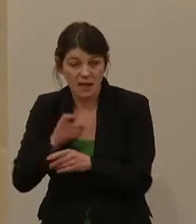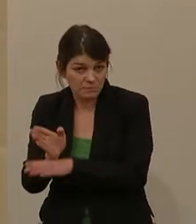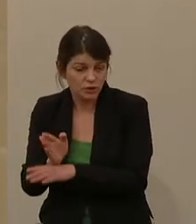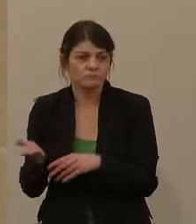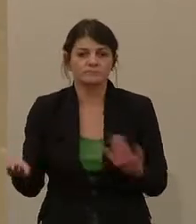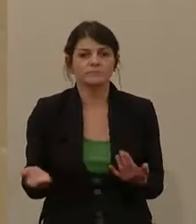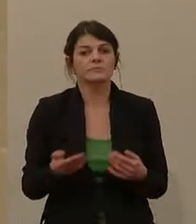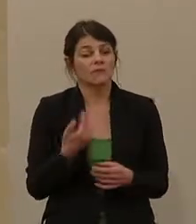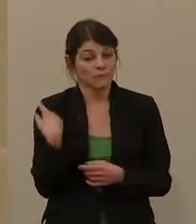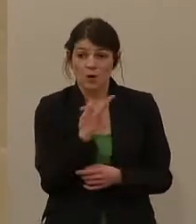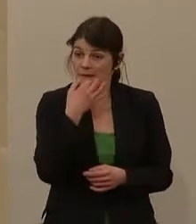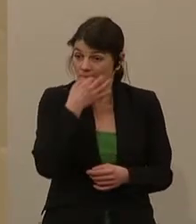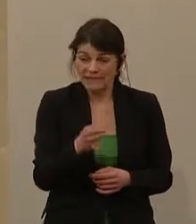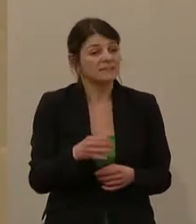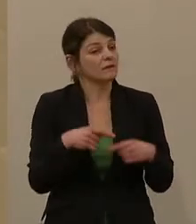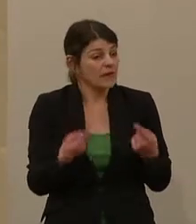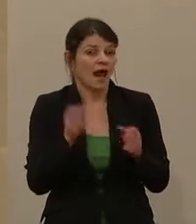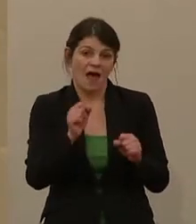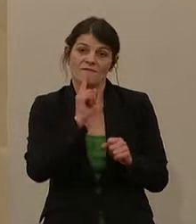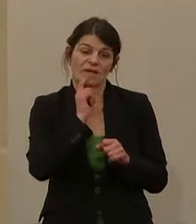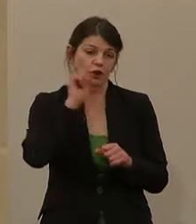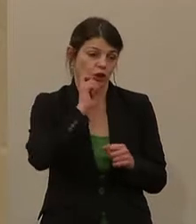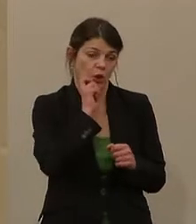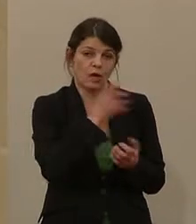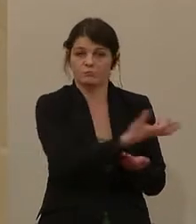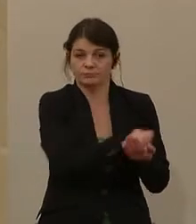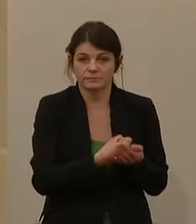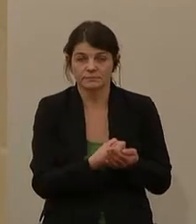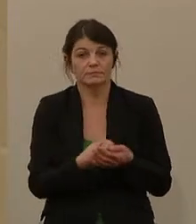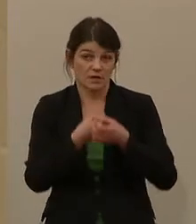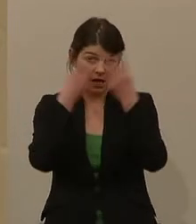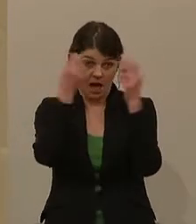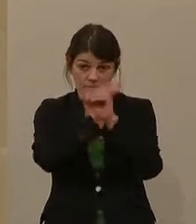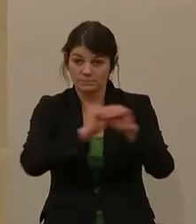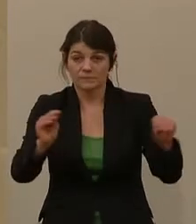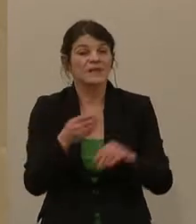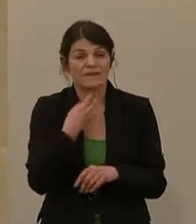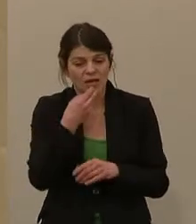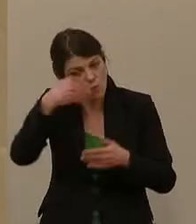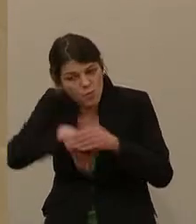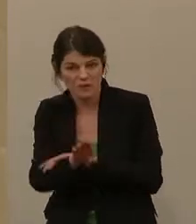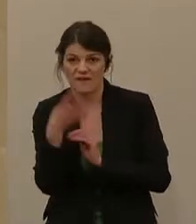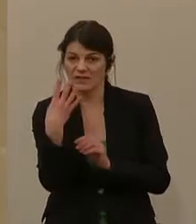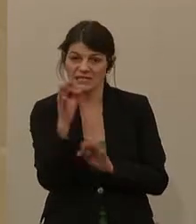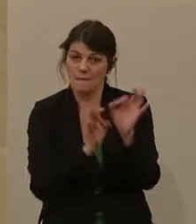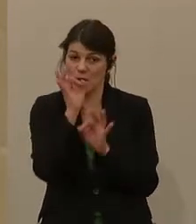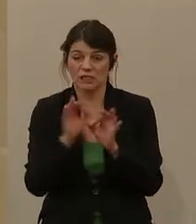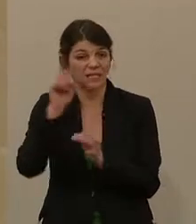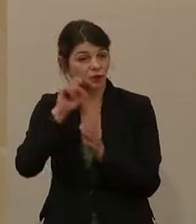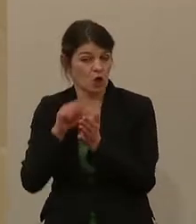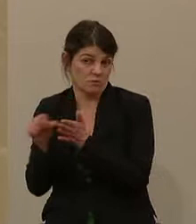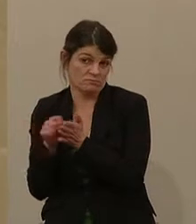gut, weniger an Steuern einzuheben. Klare Botschaft, wir wollen unter die 40% Steuer- und